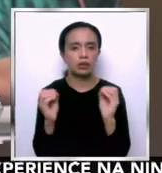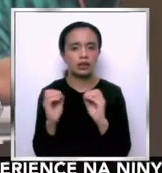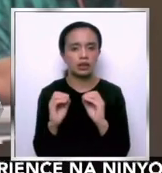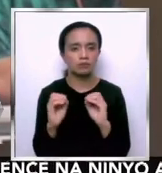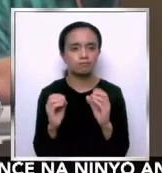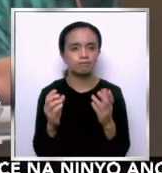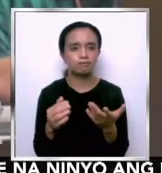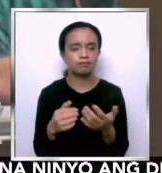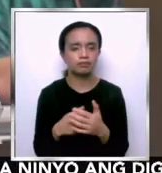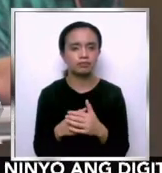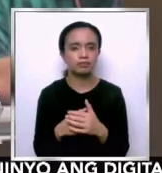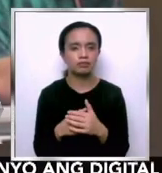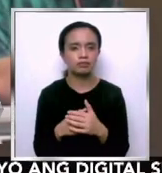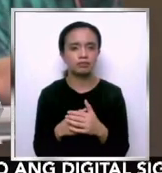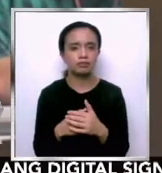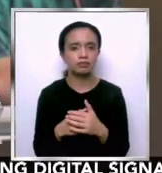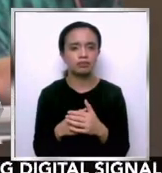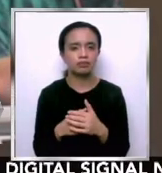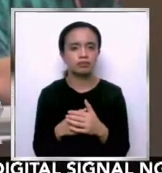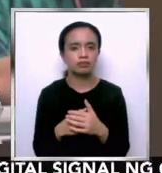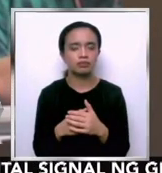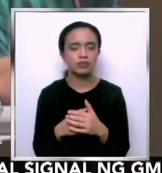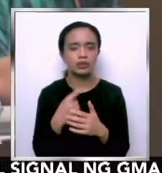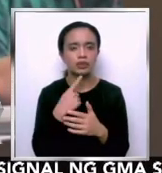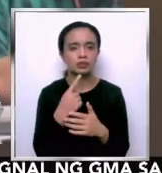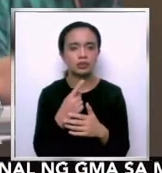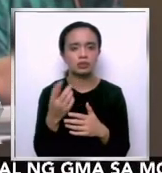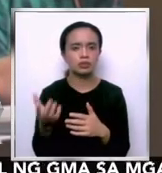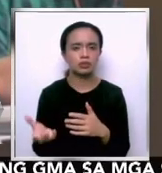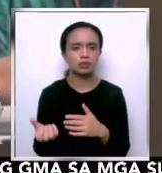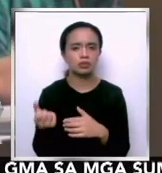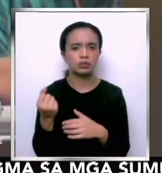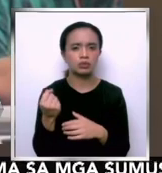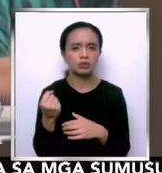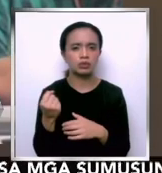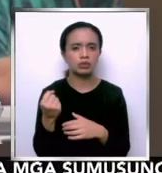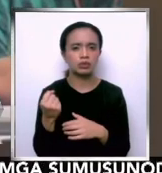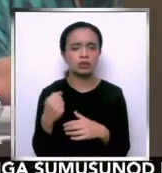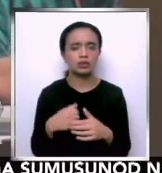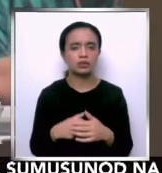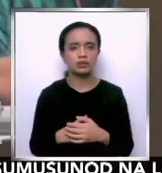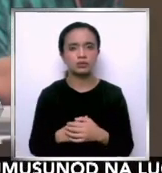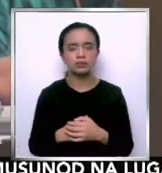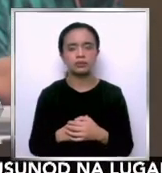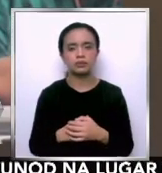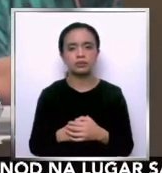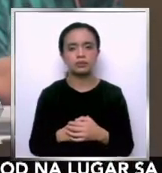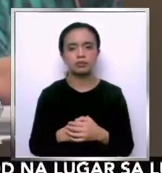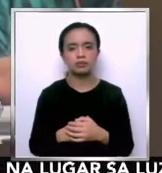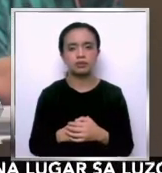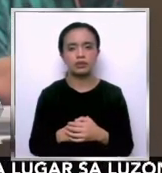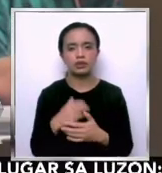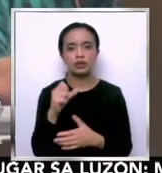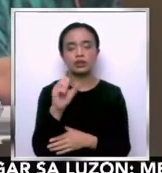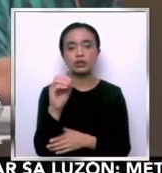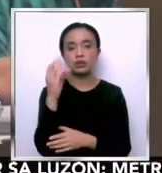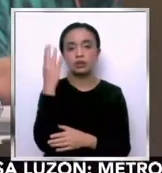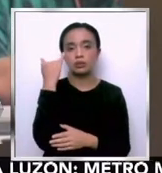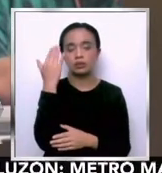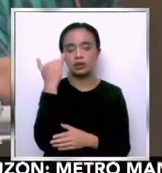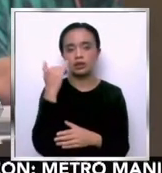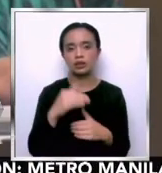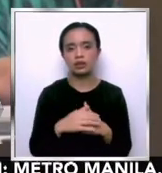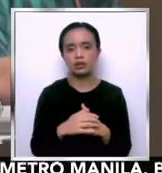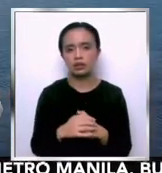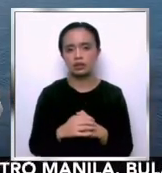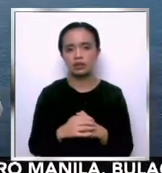the each other's claims over their own positions. So that the cooperation